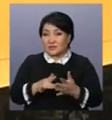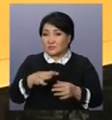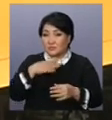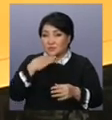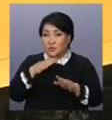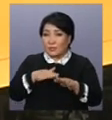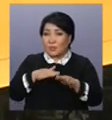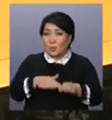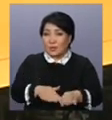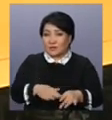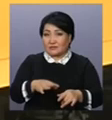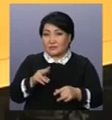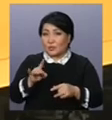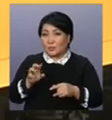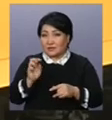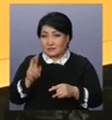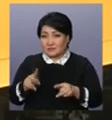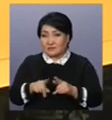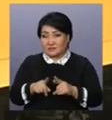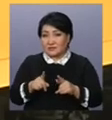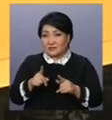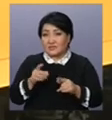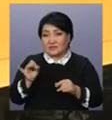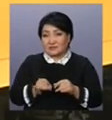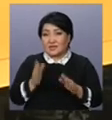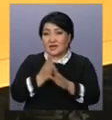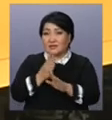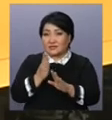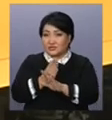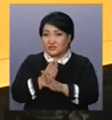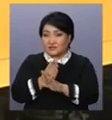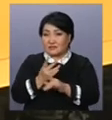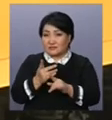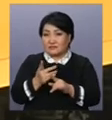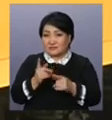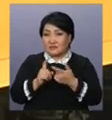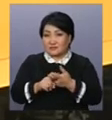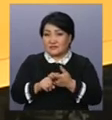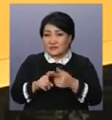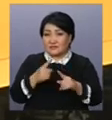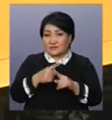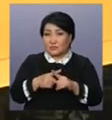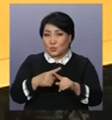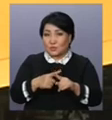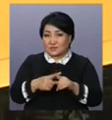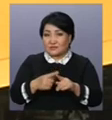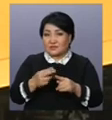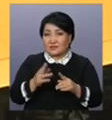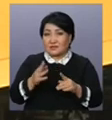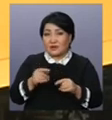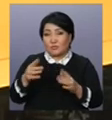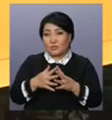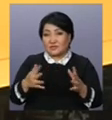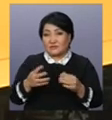по транспорту, и, естественно, экологической составляющей. То, что говорим, более 200 тысяч машин ежедневно въезжает с близлежащих поселков,